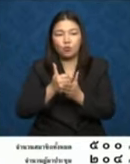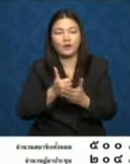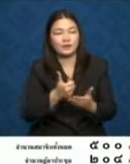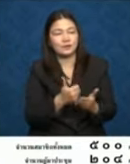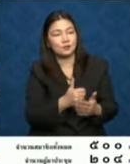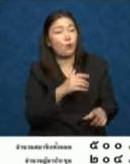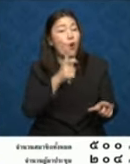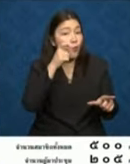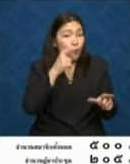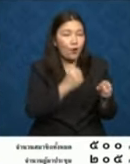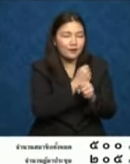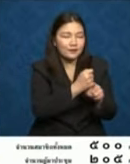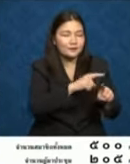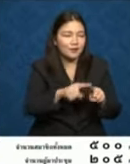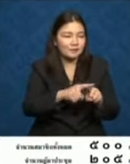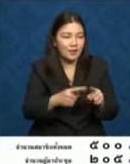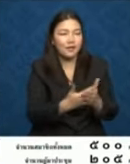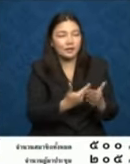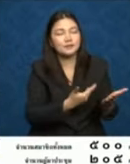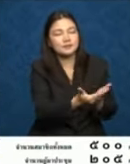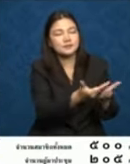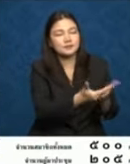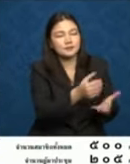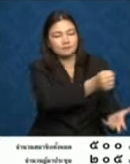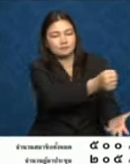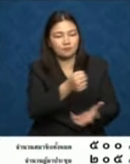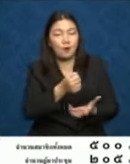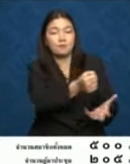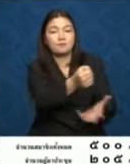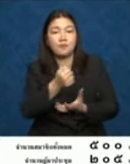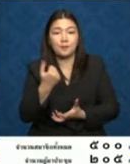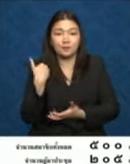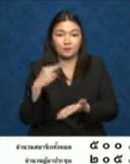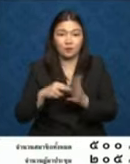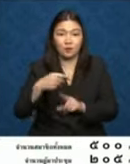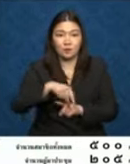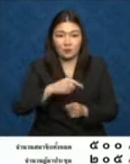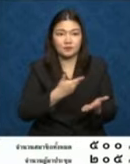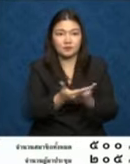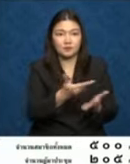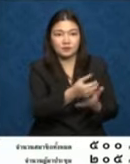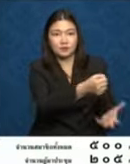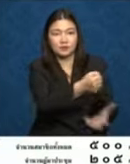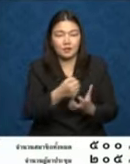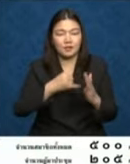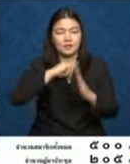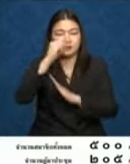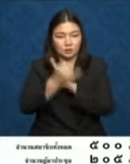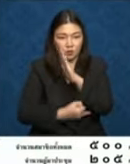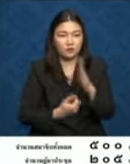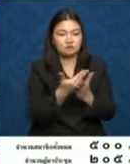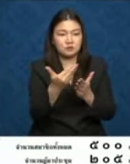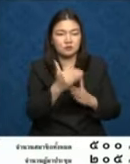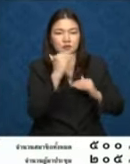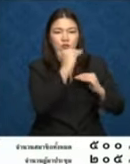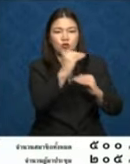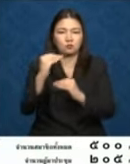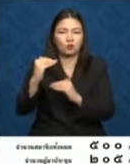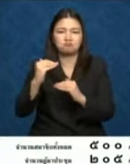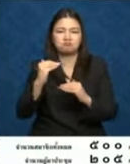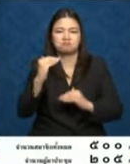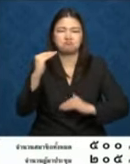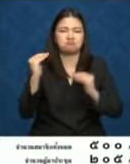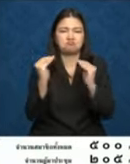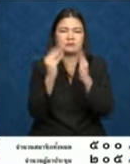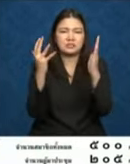ซึ่งคณะกรรมการดังกล่าวกำหนดปริมาณการรับซื้อน้ำนมแต่ละจังหวัดไม่เท่ากันค่ะโดยกำหนดให้สหกรณ์โ